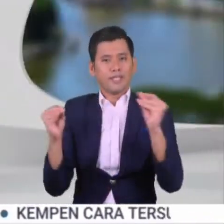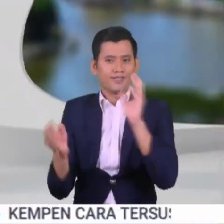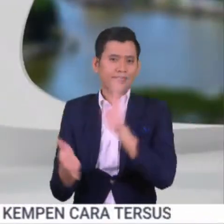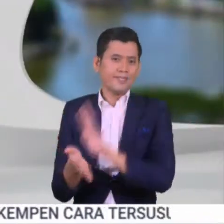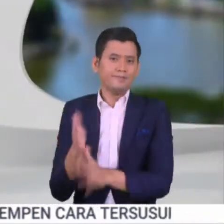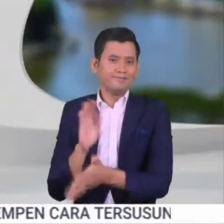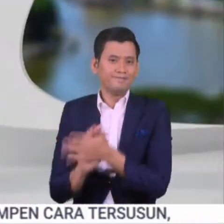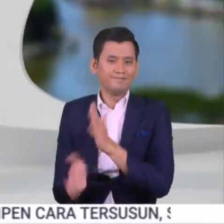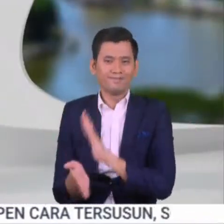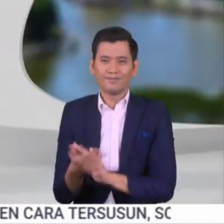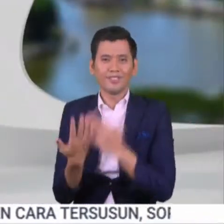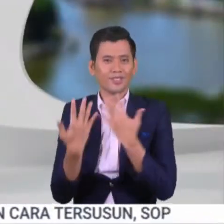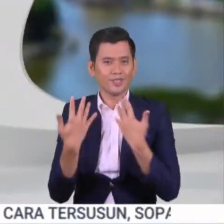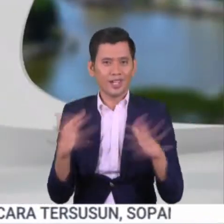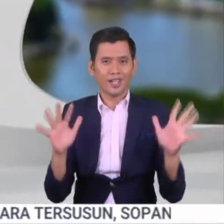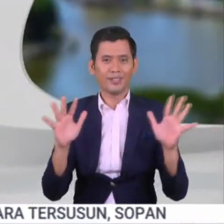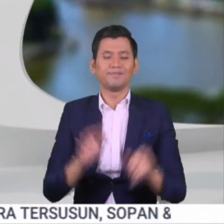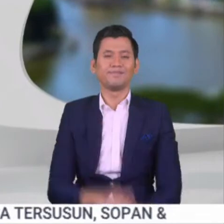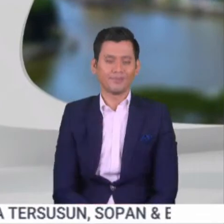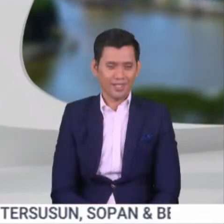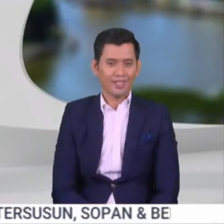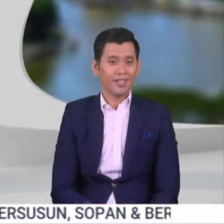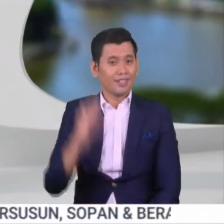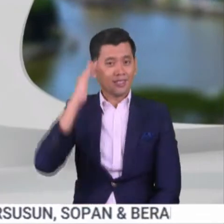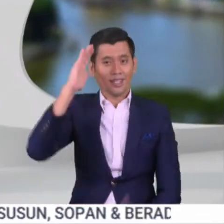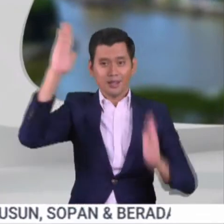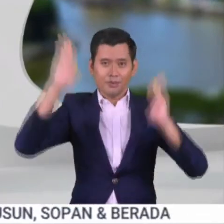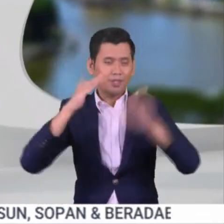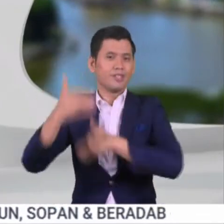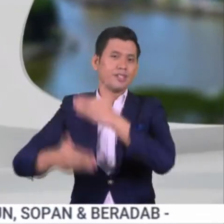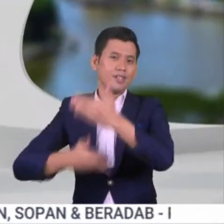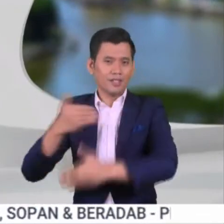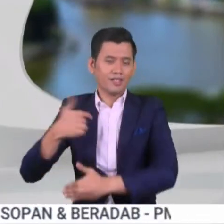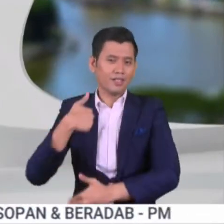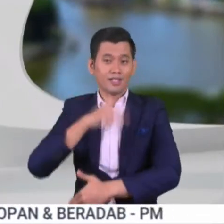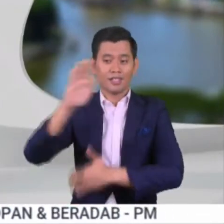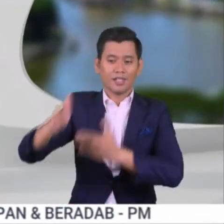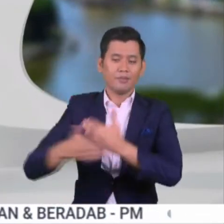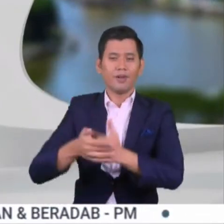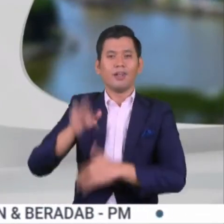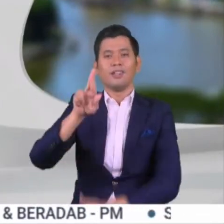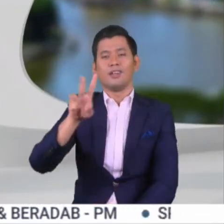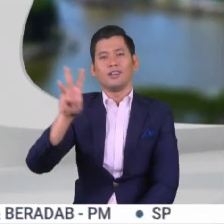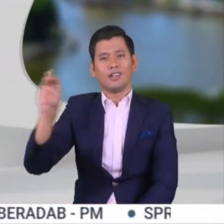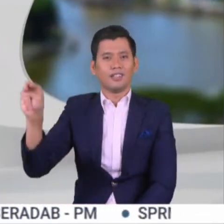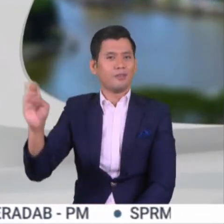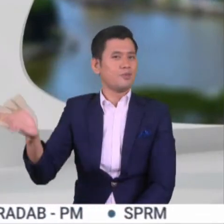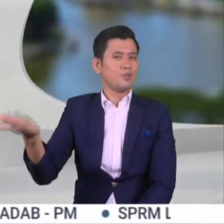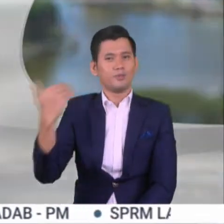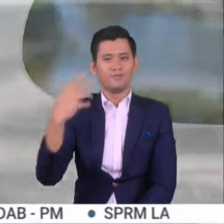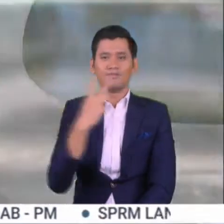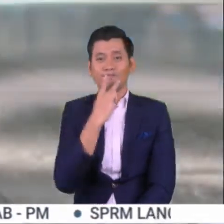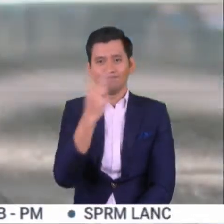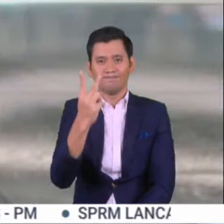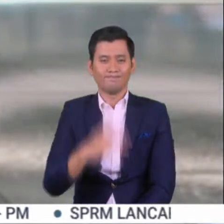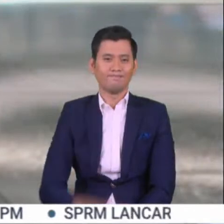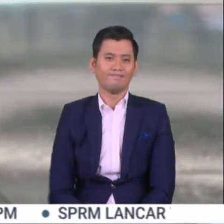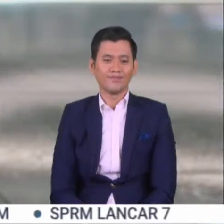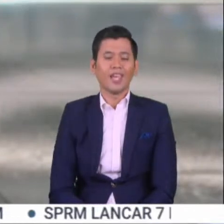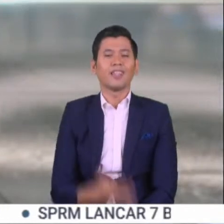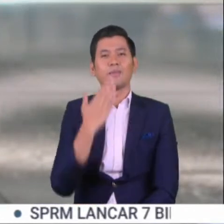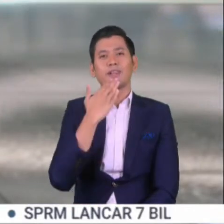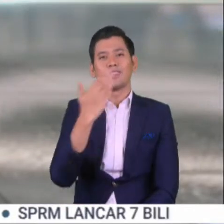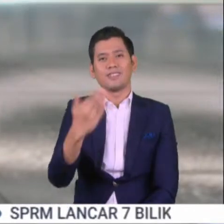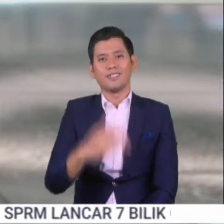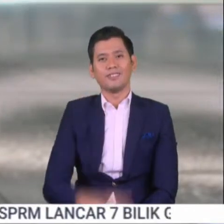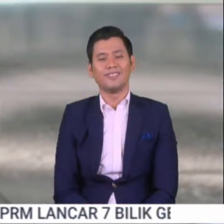Perkongsian itu tadi mengakhiri berita dari Sarawak. Salam Malaysia Madani dan kita kembali bersama Sahih. Silakan Sahih. Terima